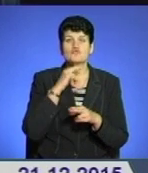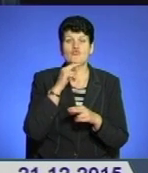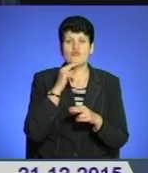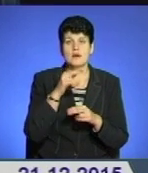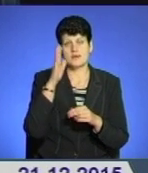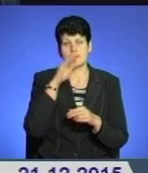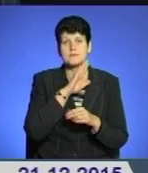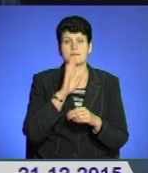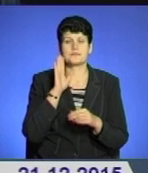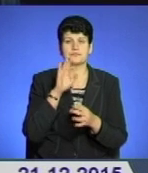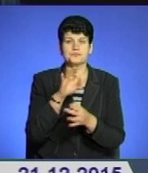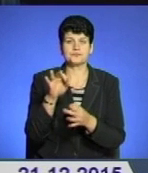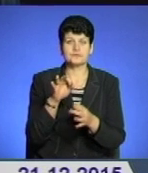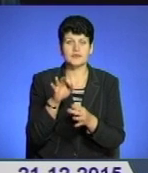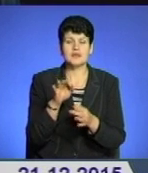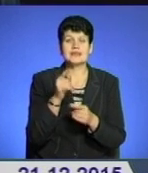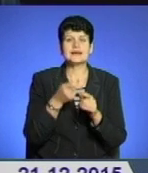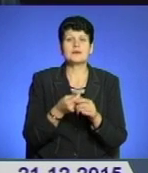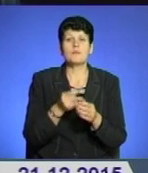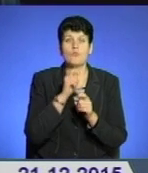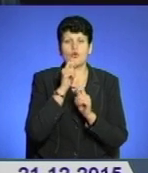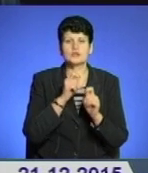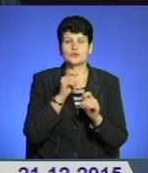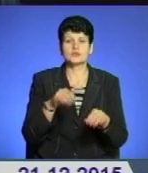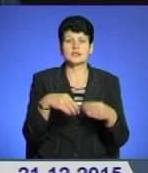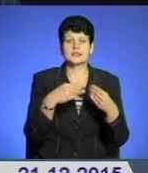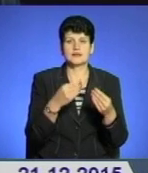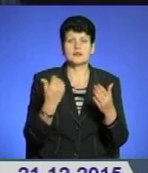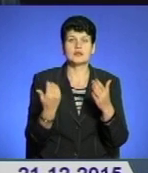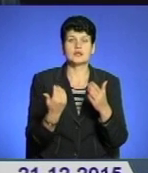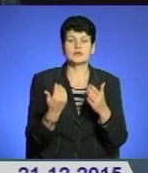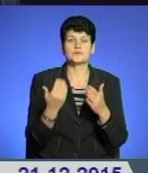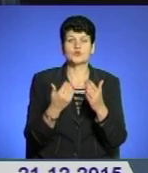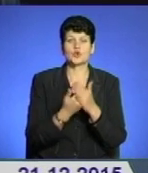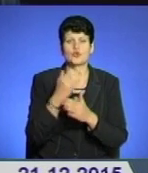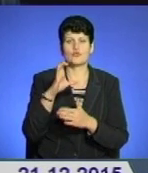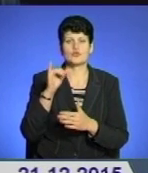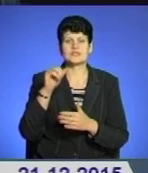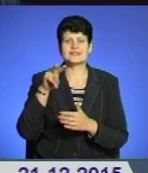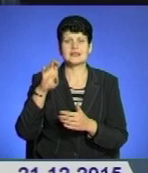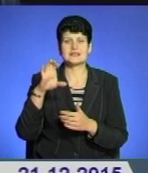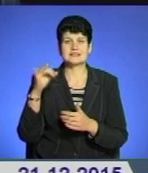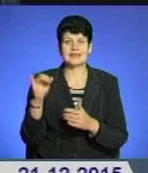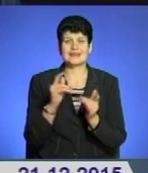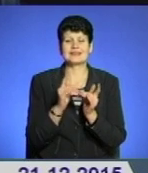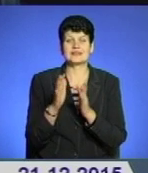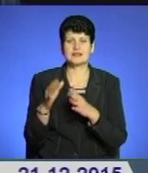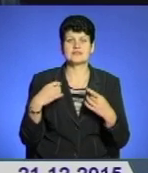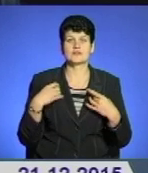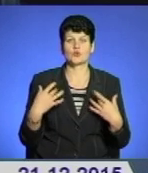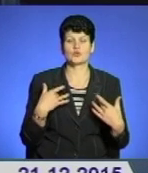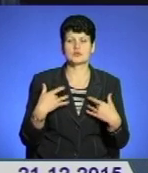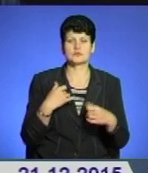батьківським піклуванням. Цінні подарунки та солодощі отримали вихованці Новосільського інтернату, а святковий концерт для них